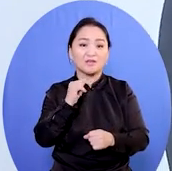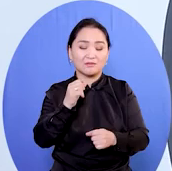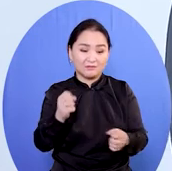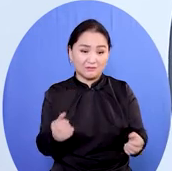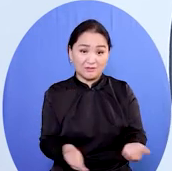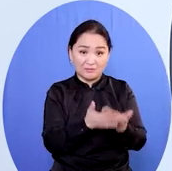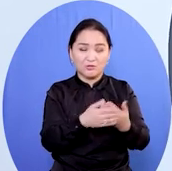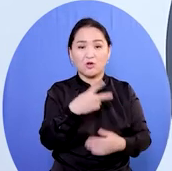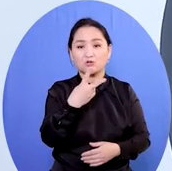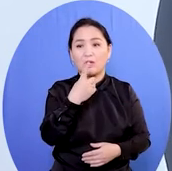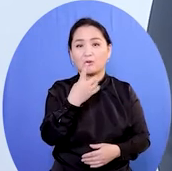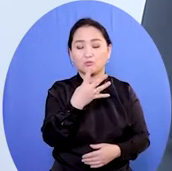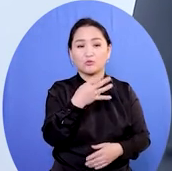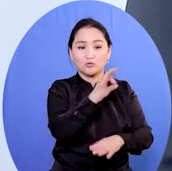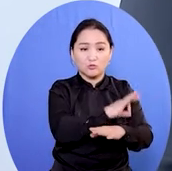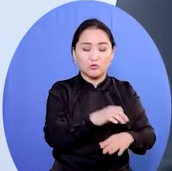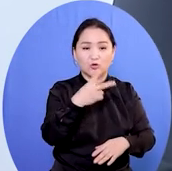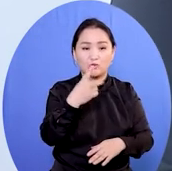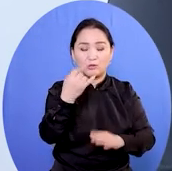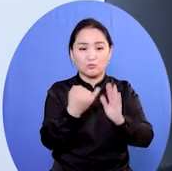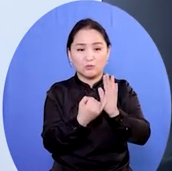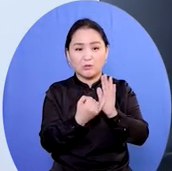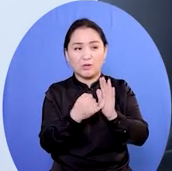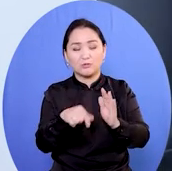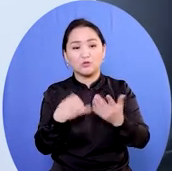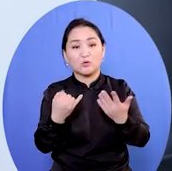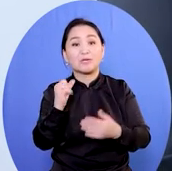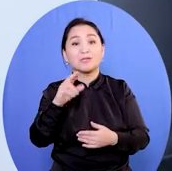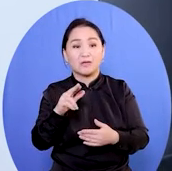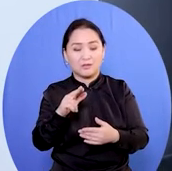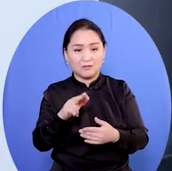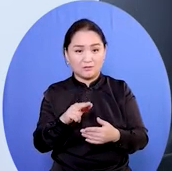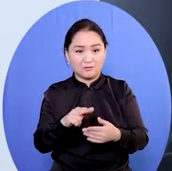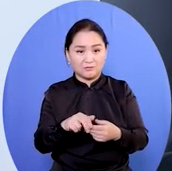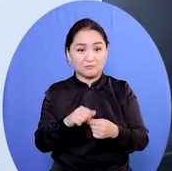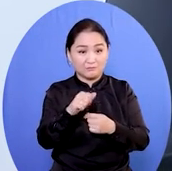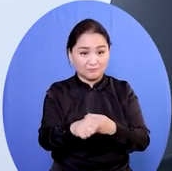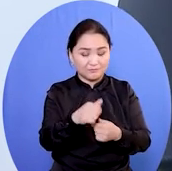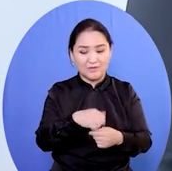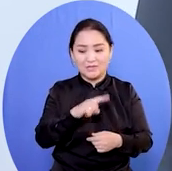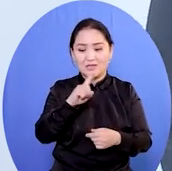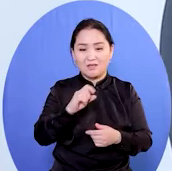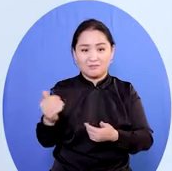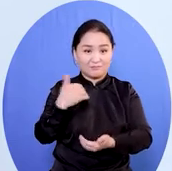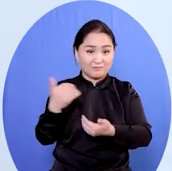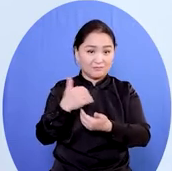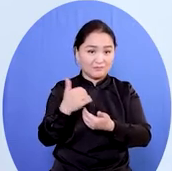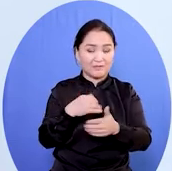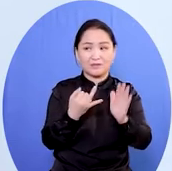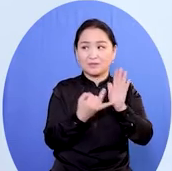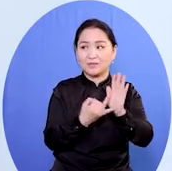бол 214 төсөлд 214.6 сая төгрөг болгосон байт. Тэгээ ер нь зээлийн эргэн төлөлтийн тухайд бол одоо манайхаар яг өнөөдрийн